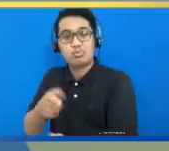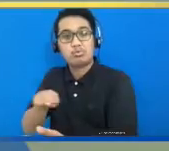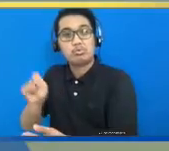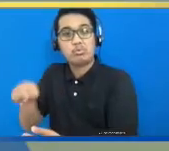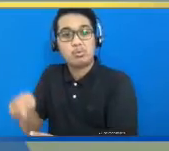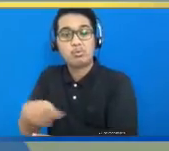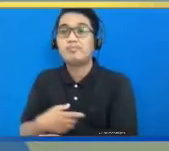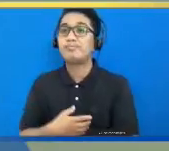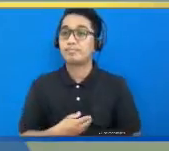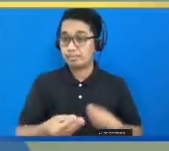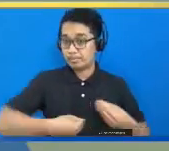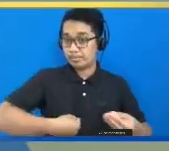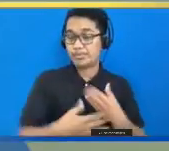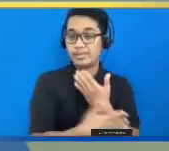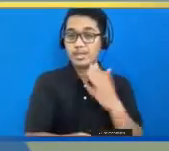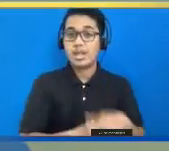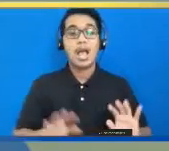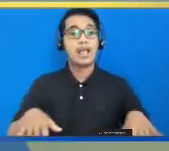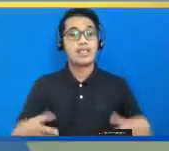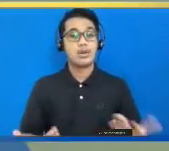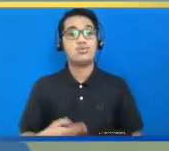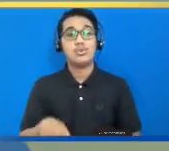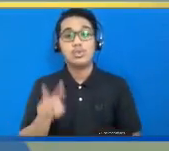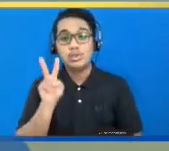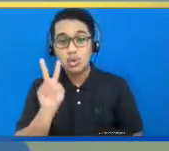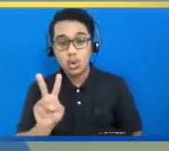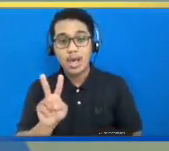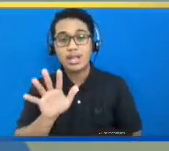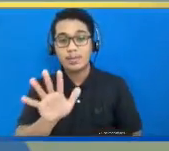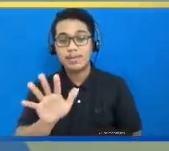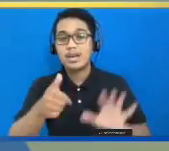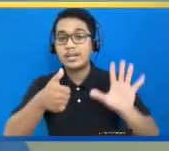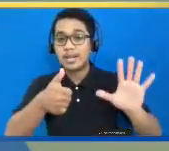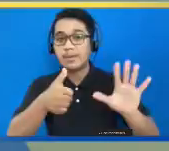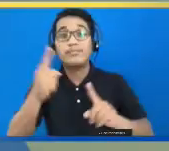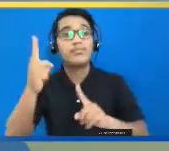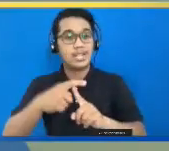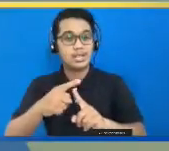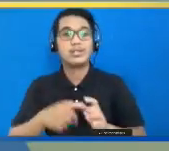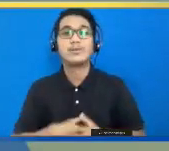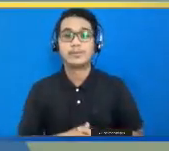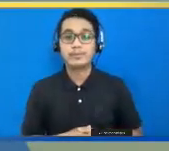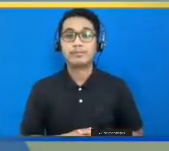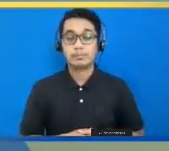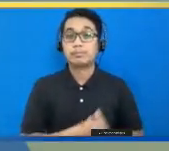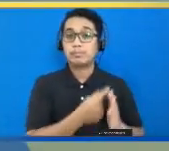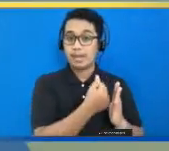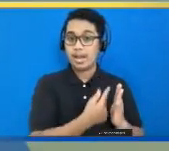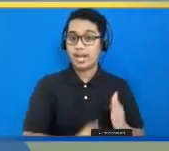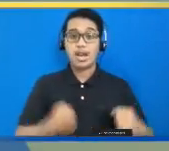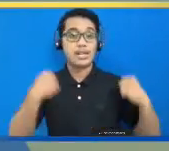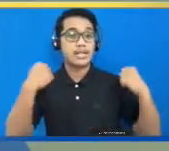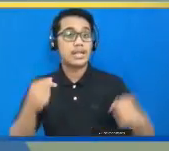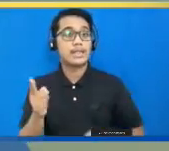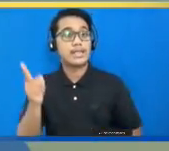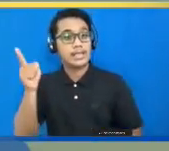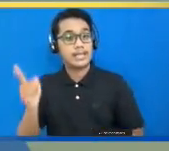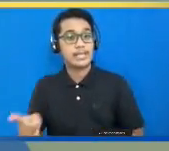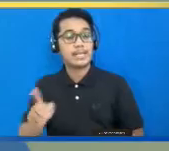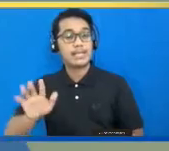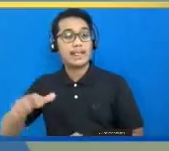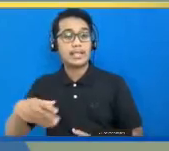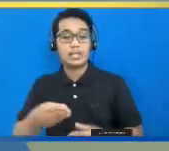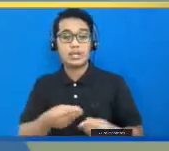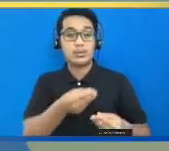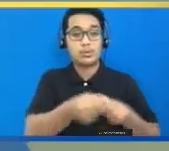dari belanja negara atau ini sebesar 256 triliun anggaran kesehatan ini akan kita Arahkan